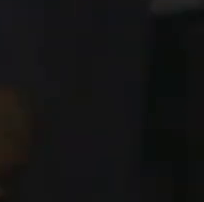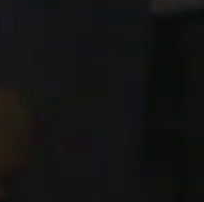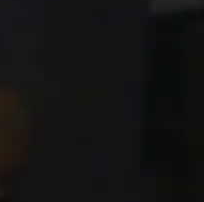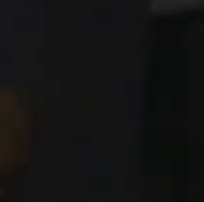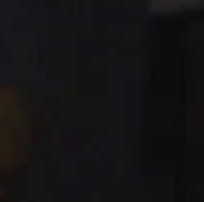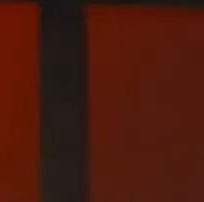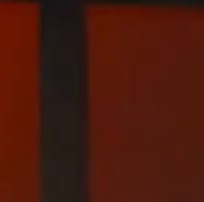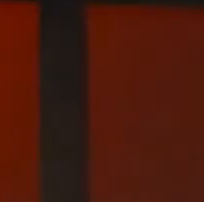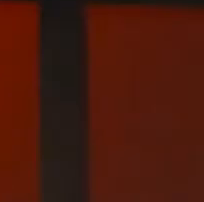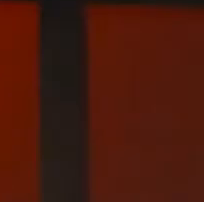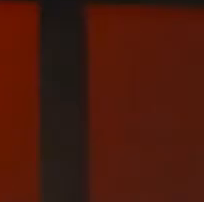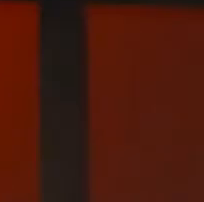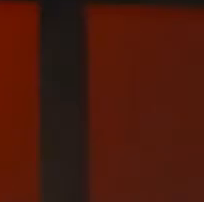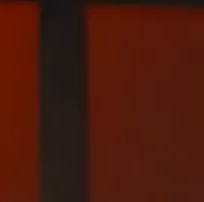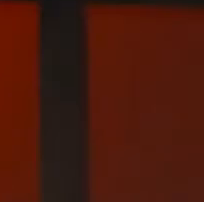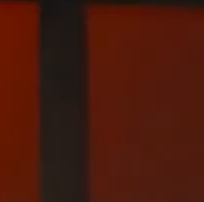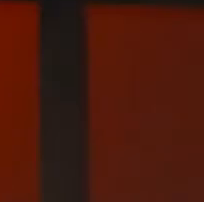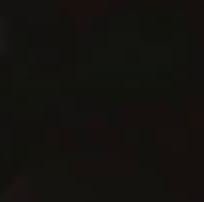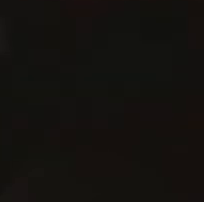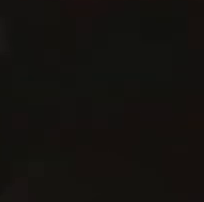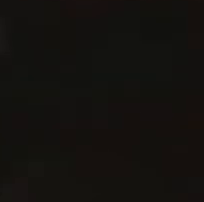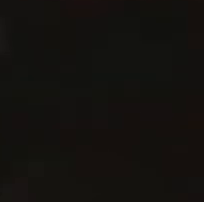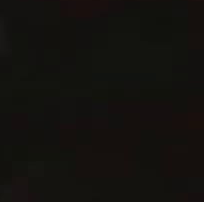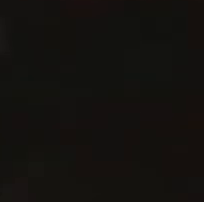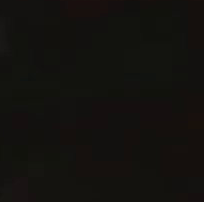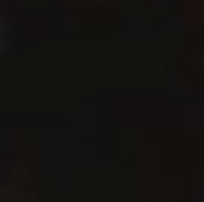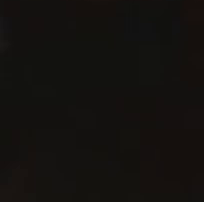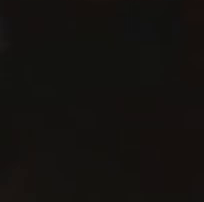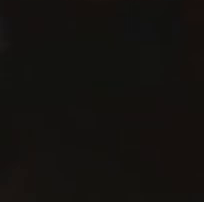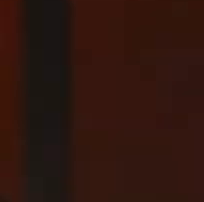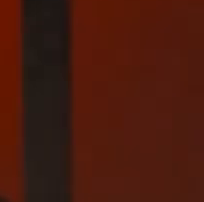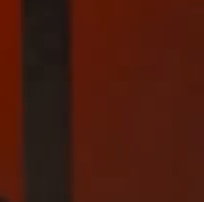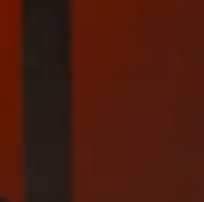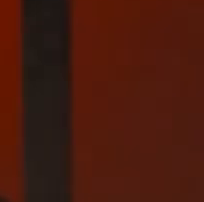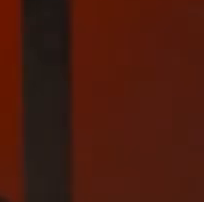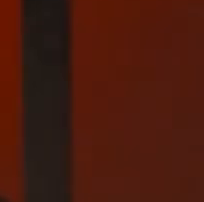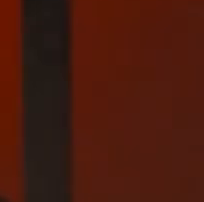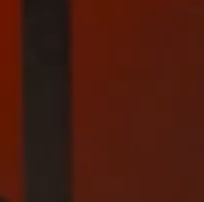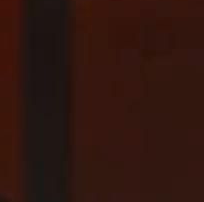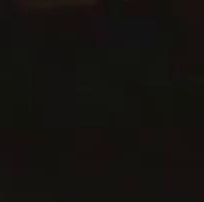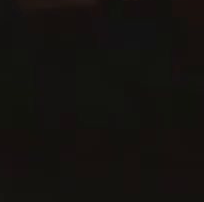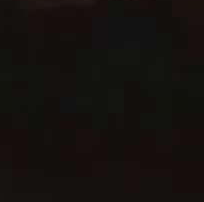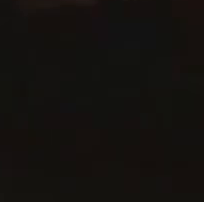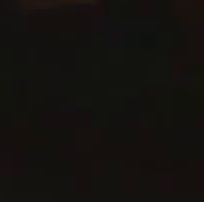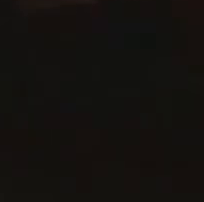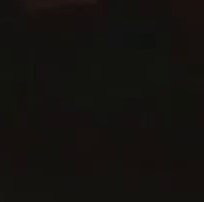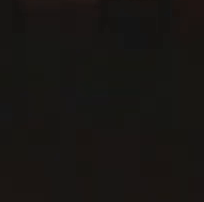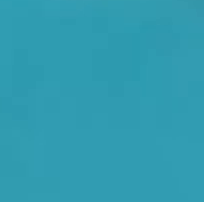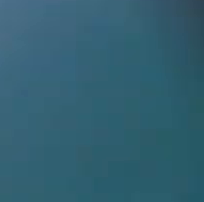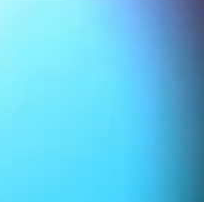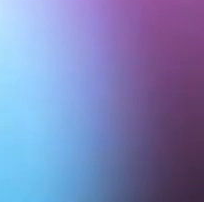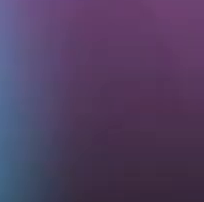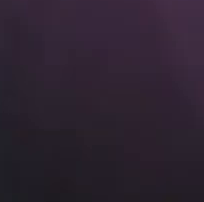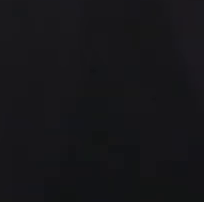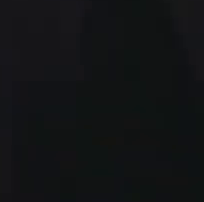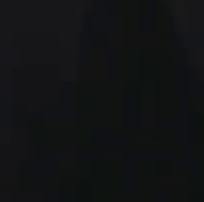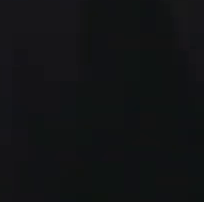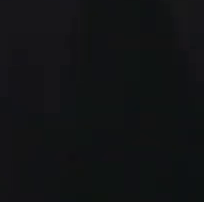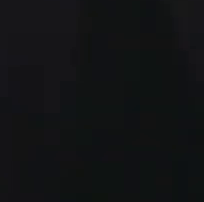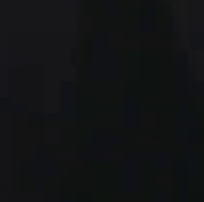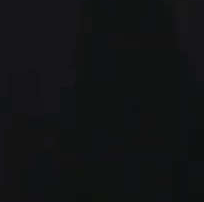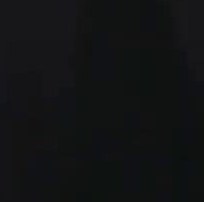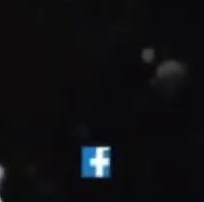30 წუთზე. დათო ევგენიძის საავტორო პროექტი. მუსიკის 12 მოციქული. მართლა